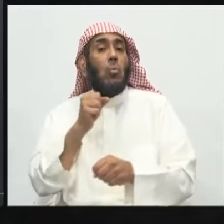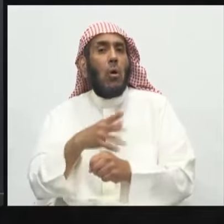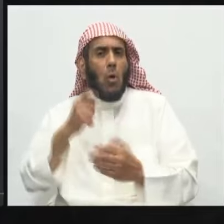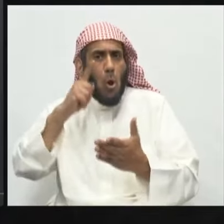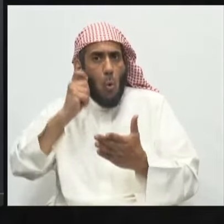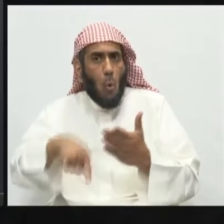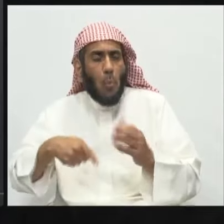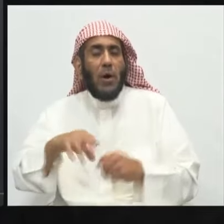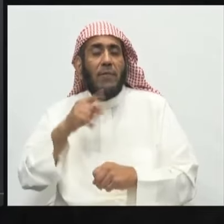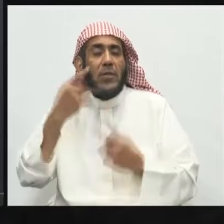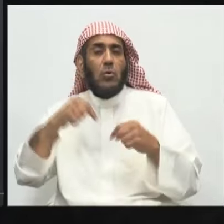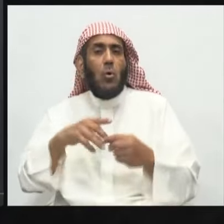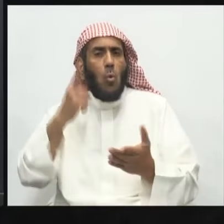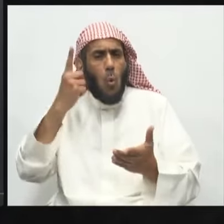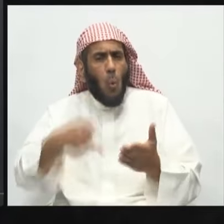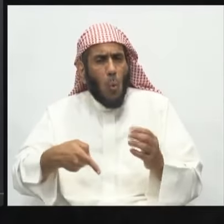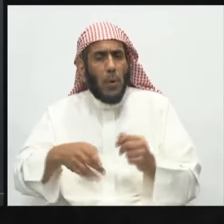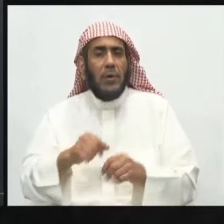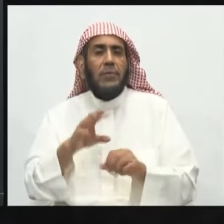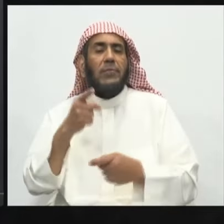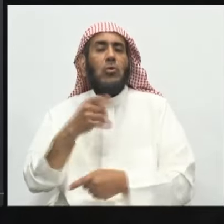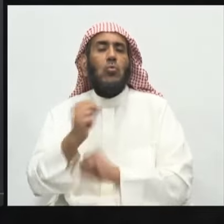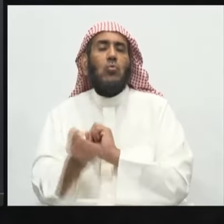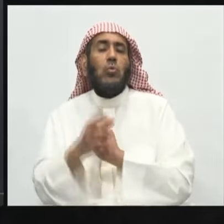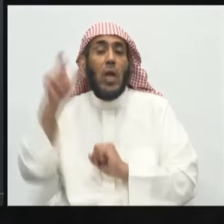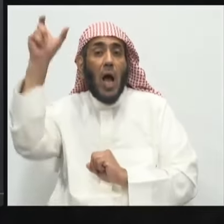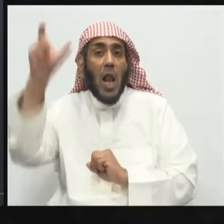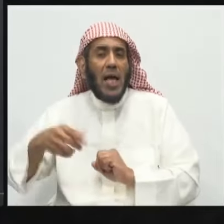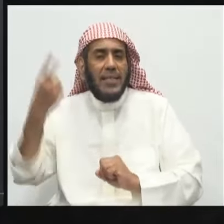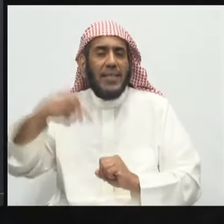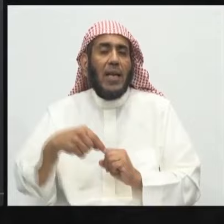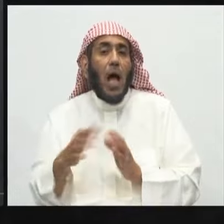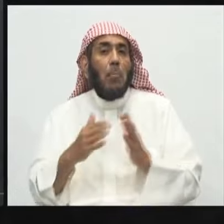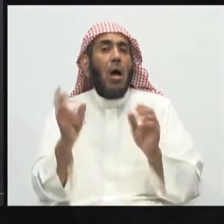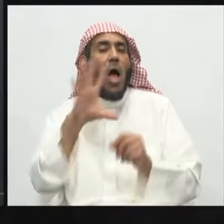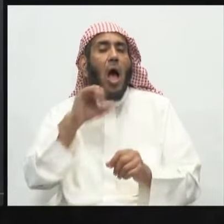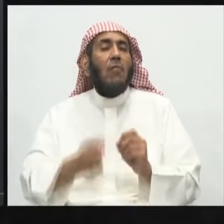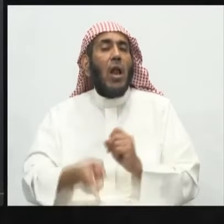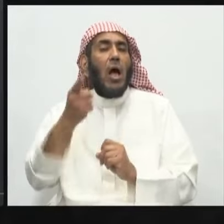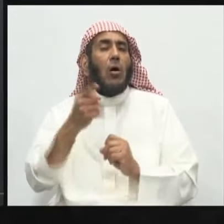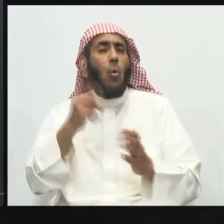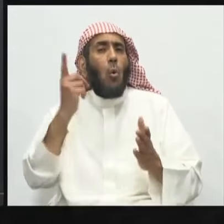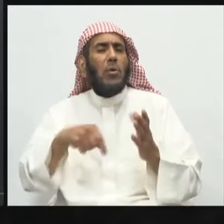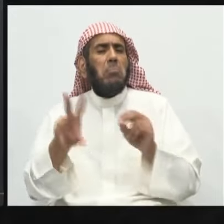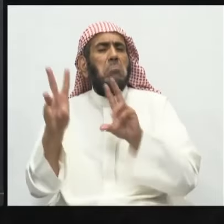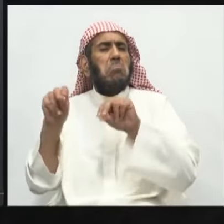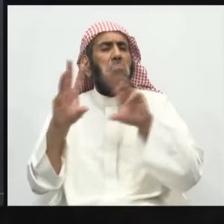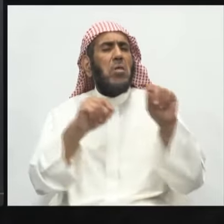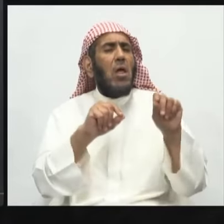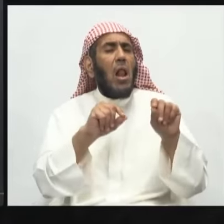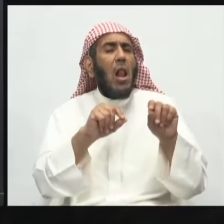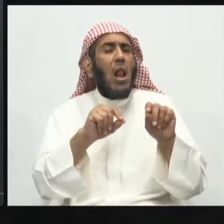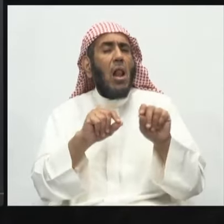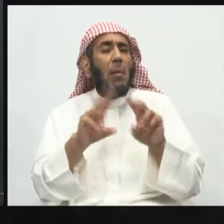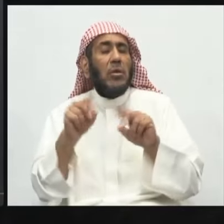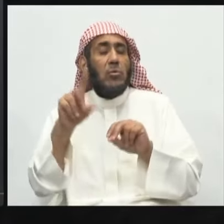العقوبه الدنيا العقوبه الدنيويه على الساحر اما في الاخر فعقوبته كعقوبه من